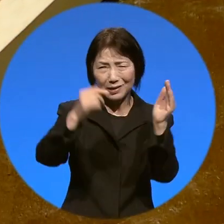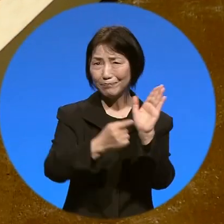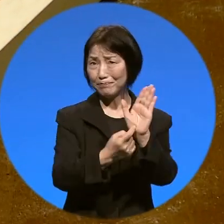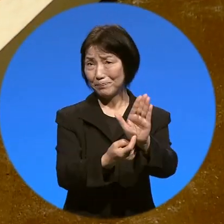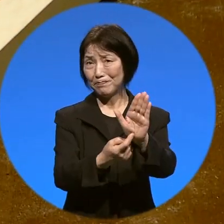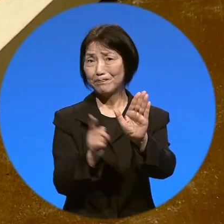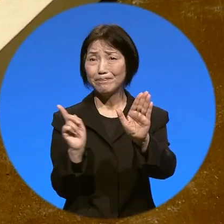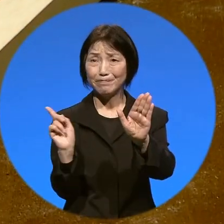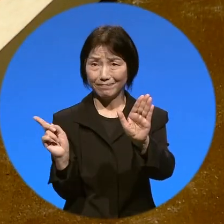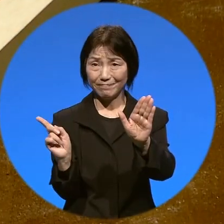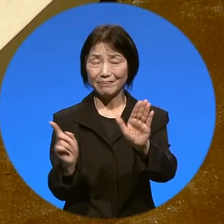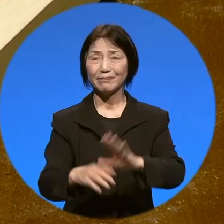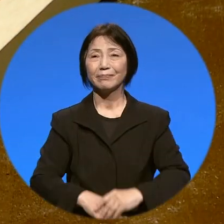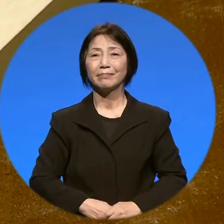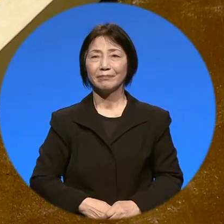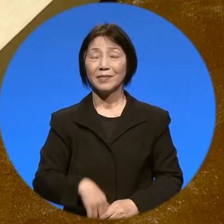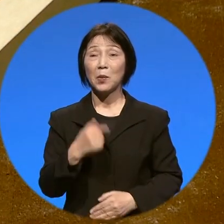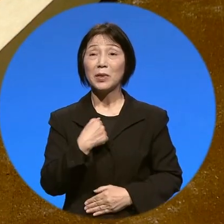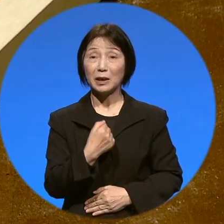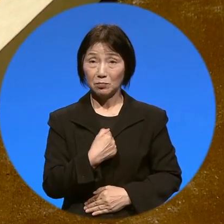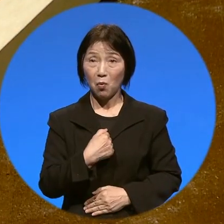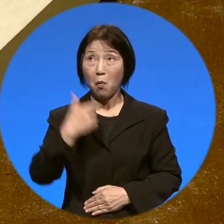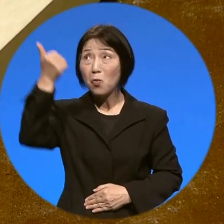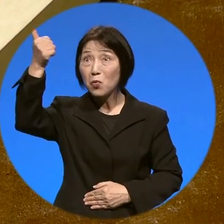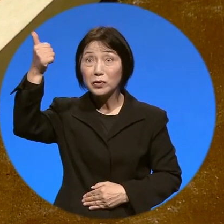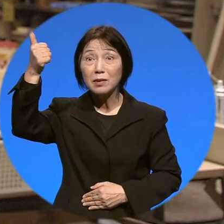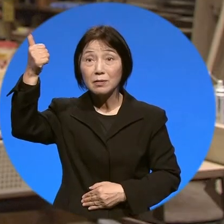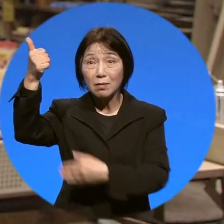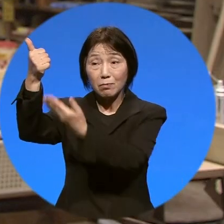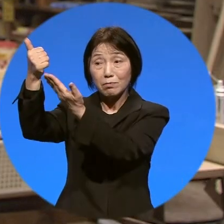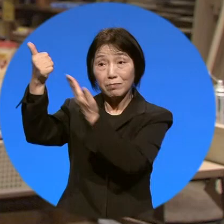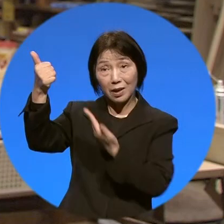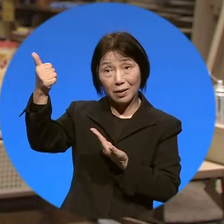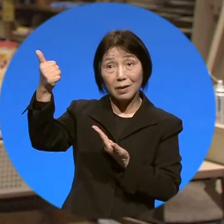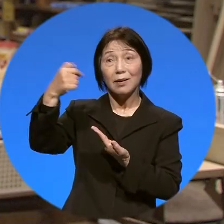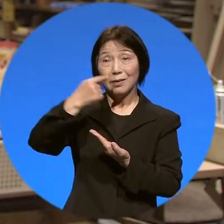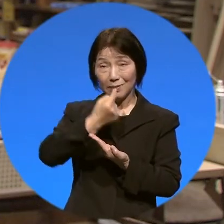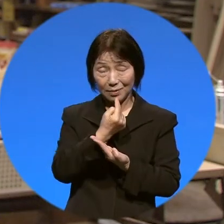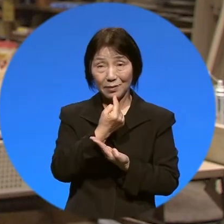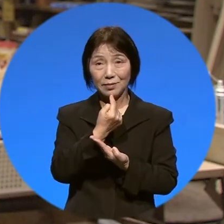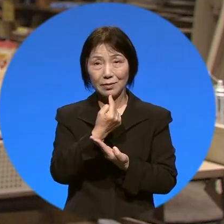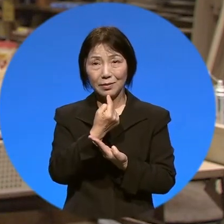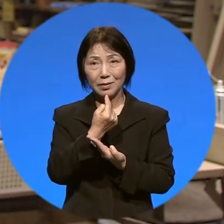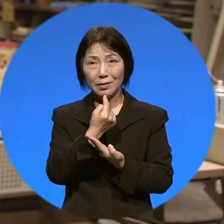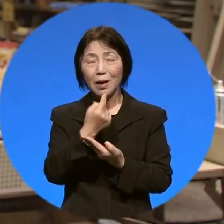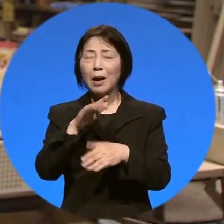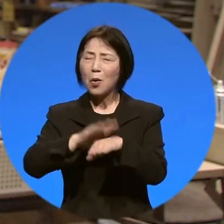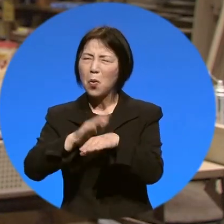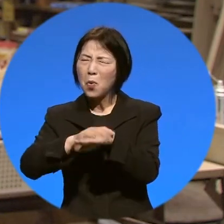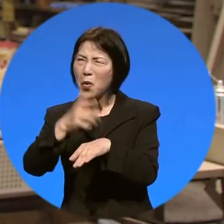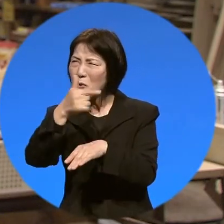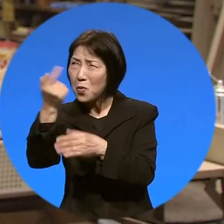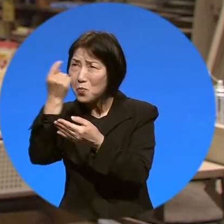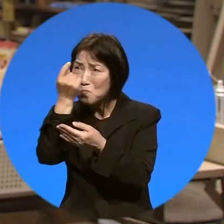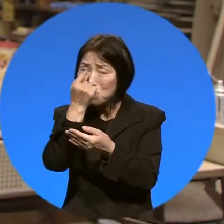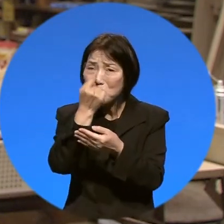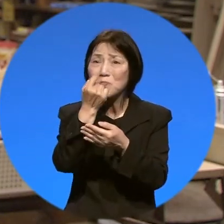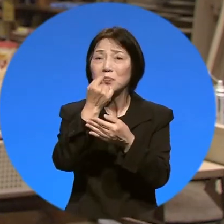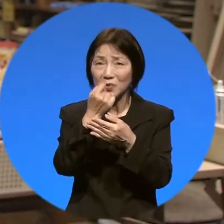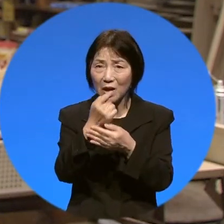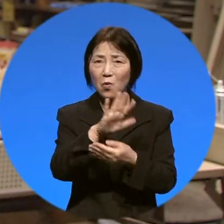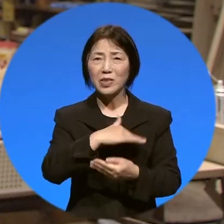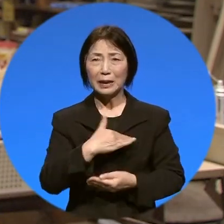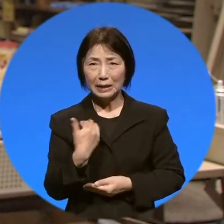。 私も親父から代を引き継いで、本当にいろんなノウハウの中で僕ら